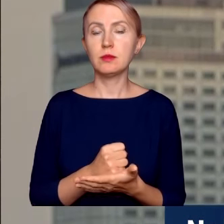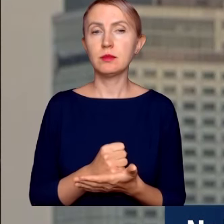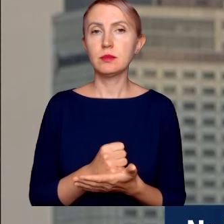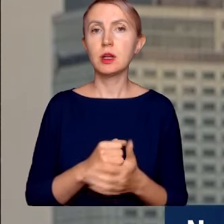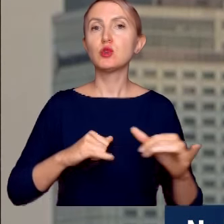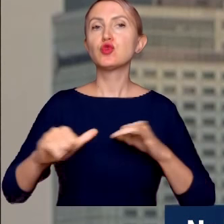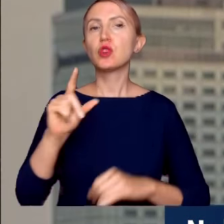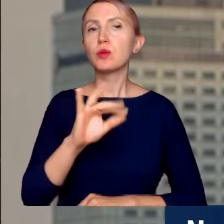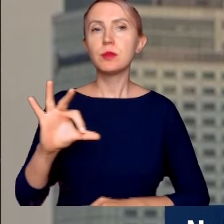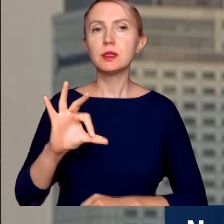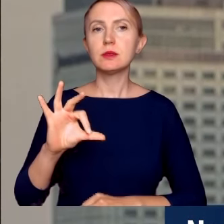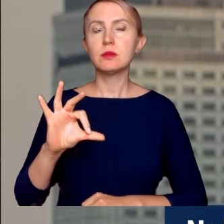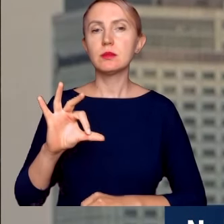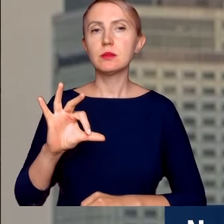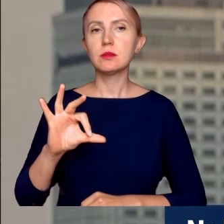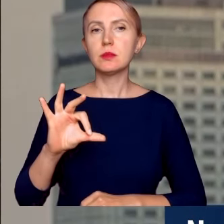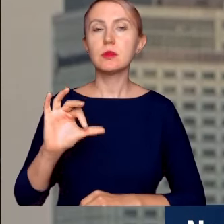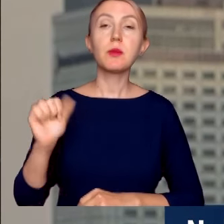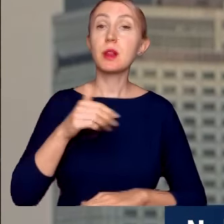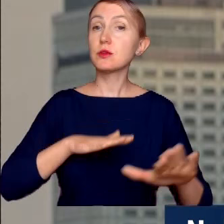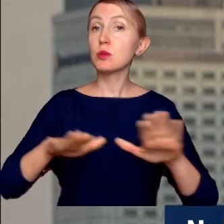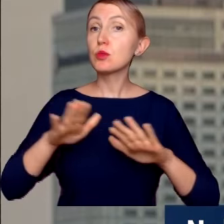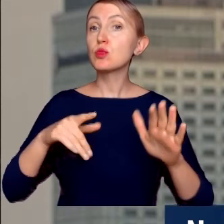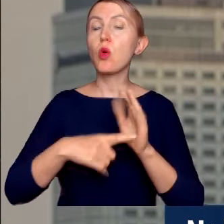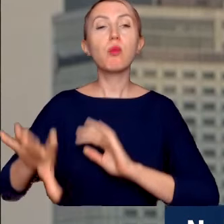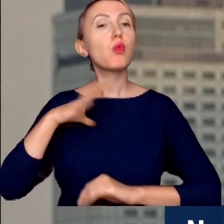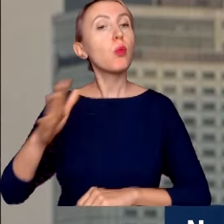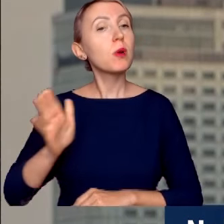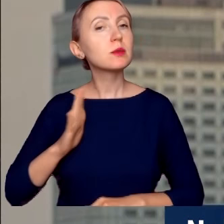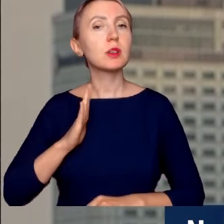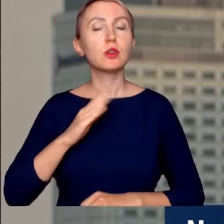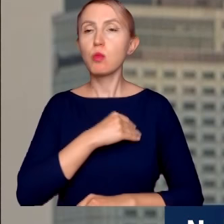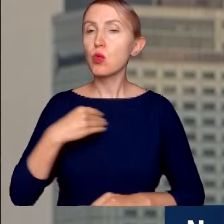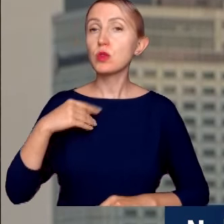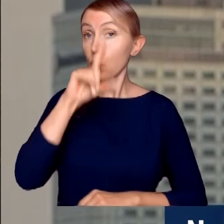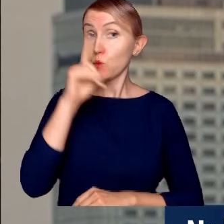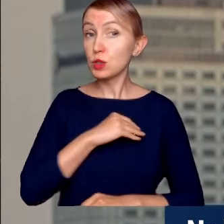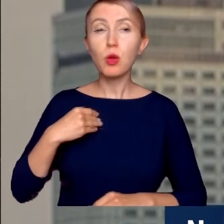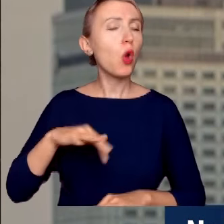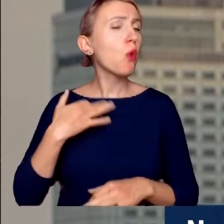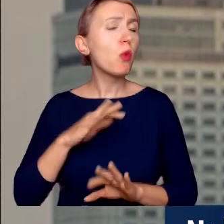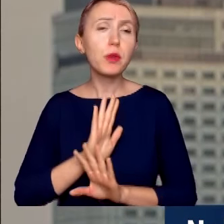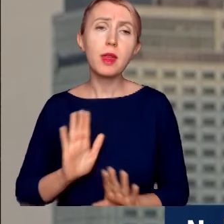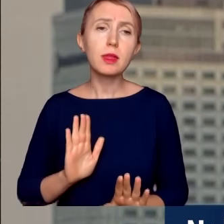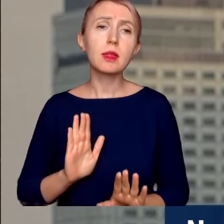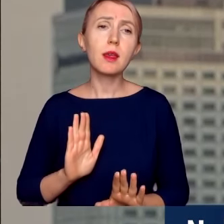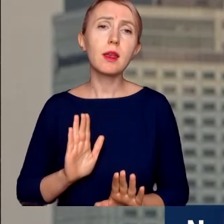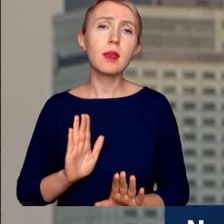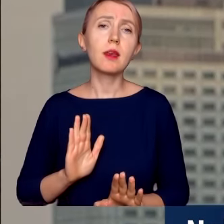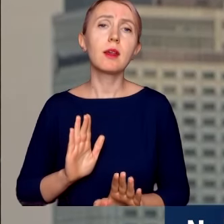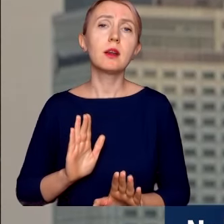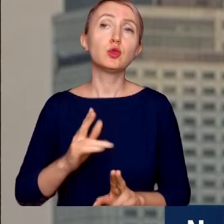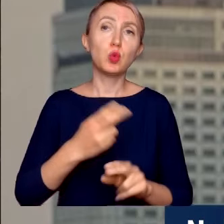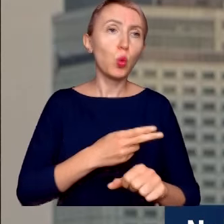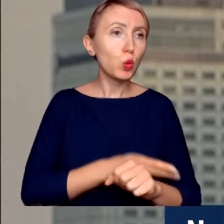Prawa i Sprawiedliwości na pierwszym miejscu stawialiśmy bezpieczeństwo Polski i Polaków. I niezależnie od tego, czy